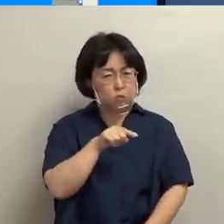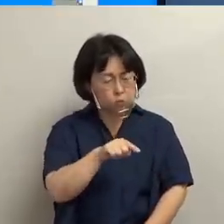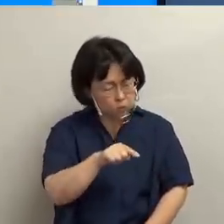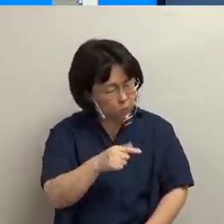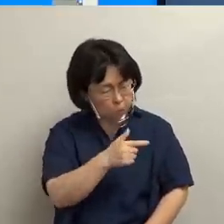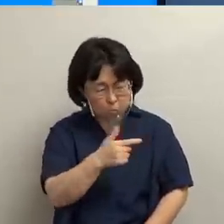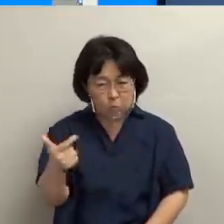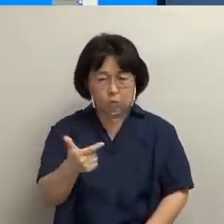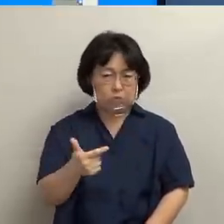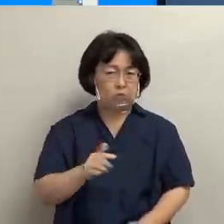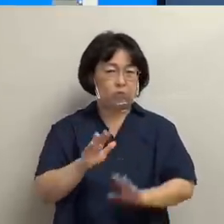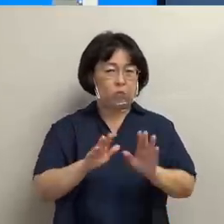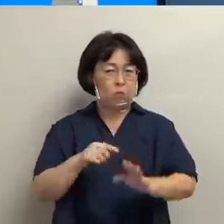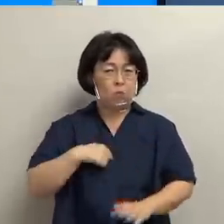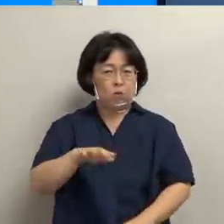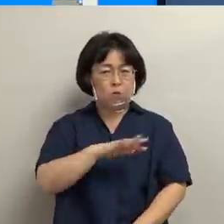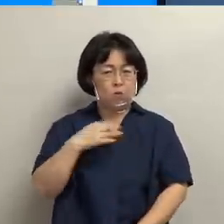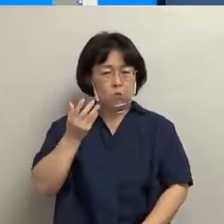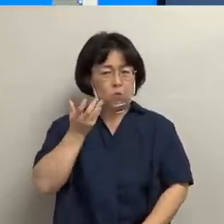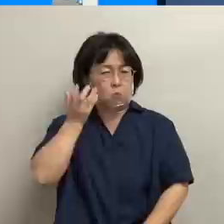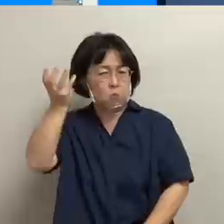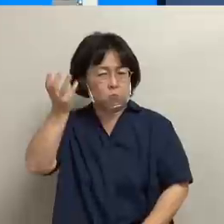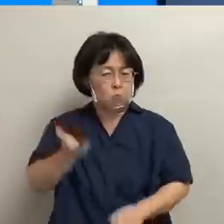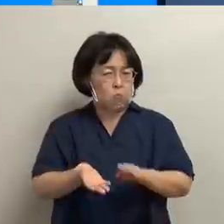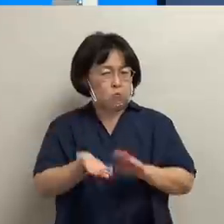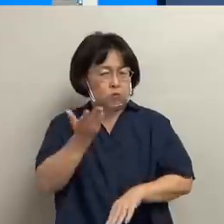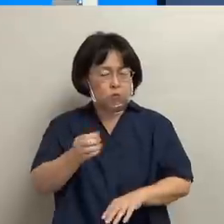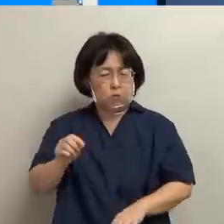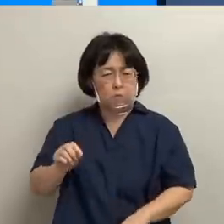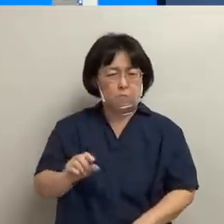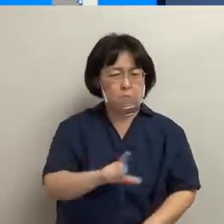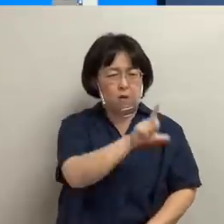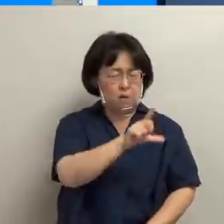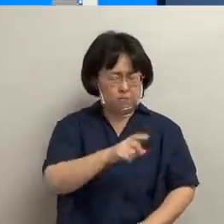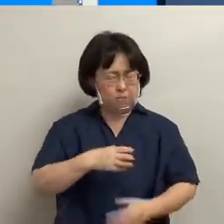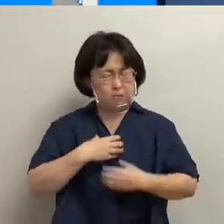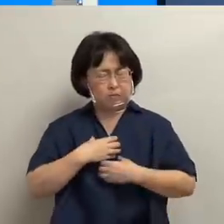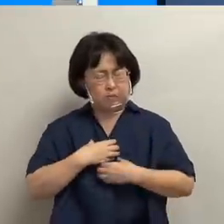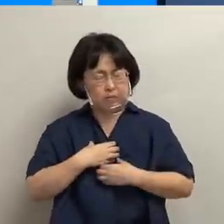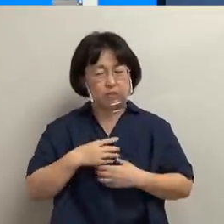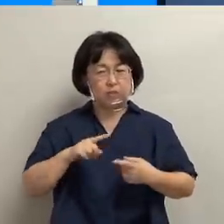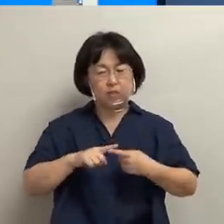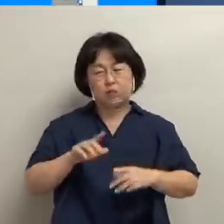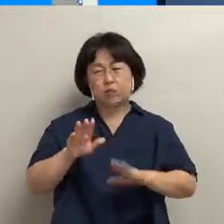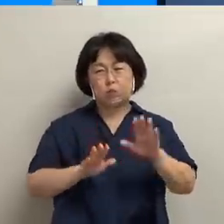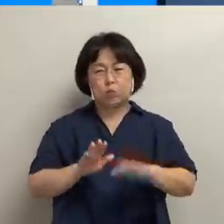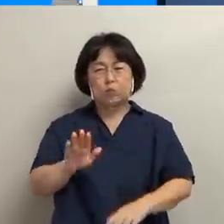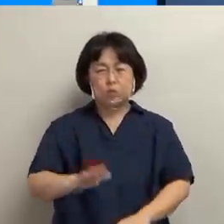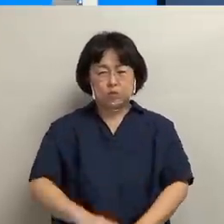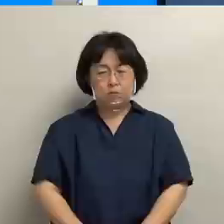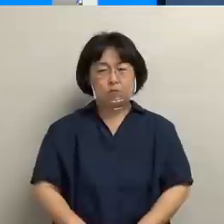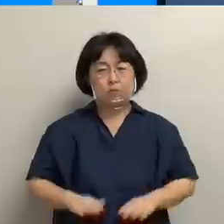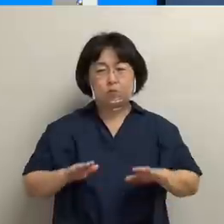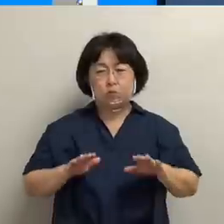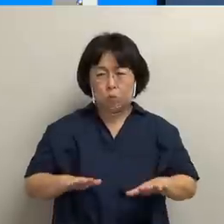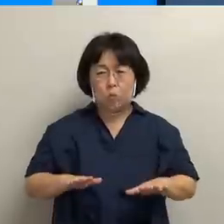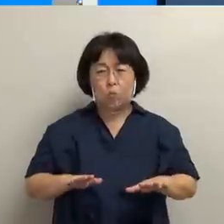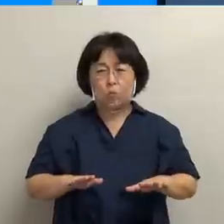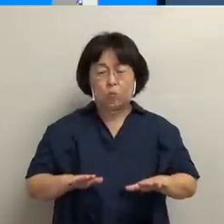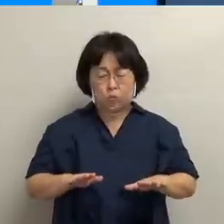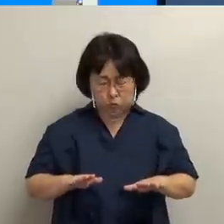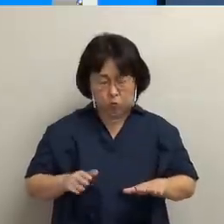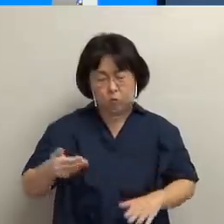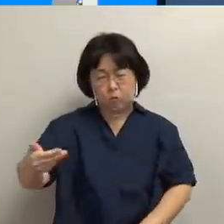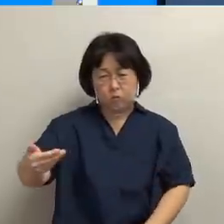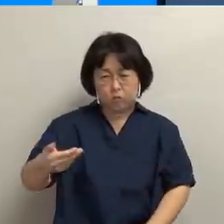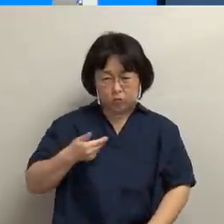だと思います我々の想定をはるかに超える危機的な状況だと思っていますきょうの会見でもまあ今日のすぎ